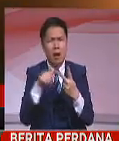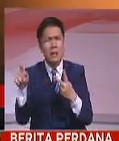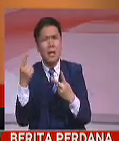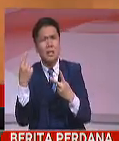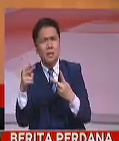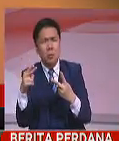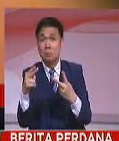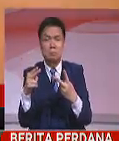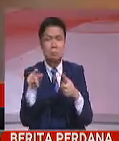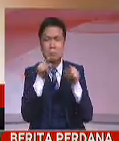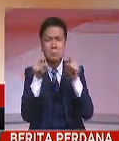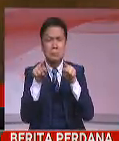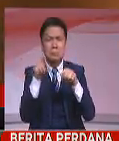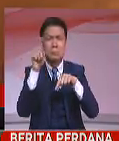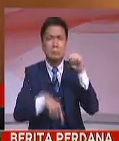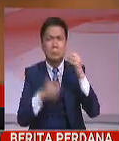hijau.